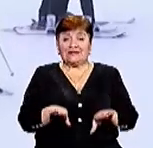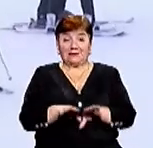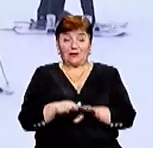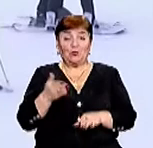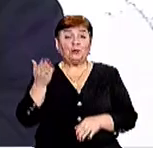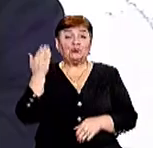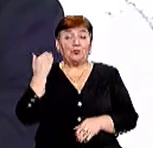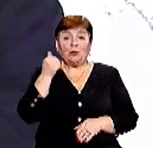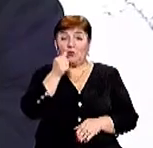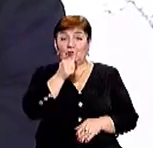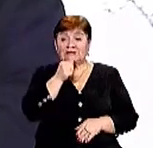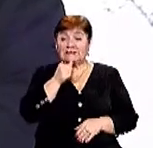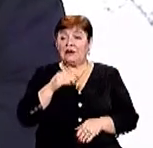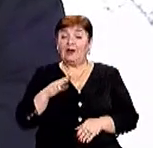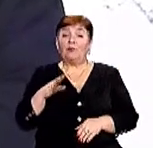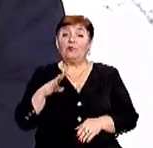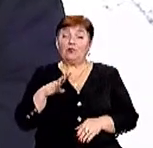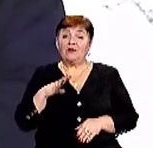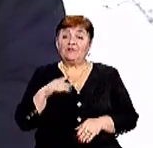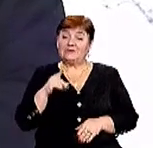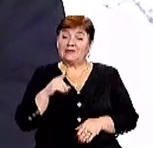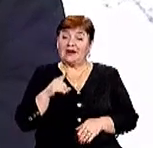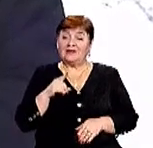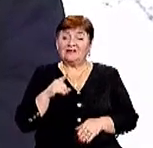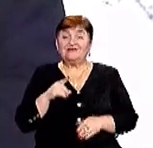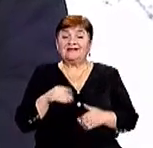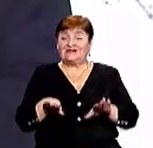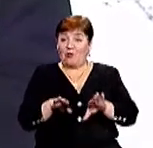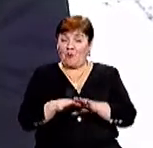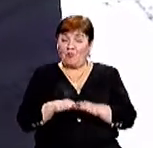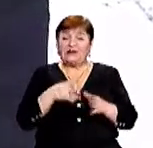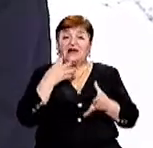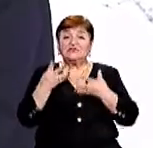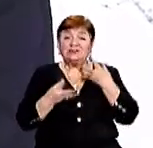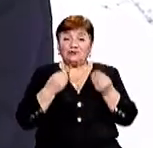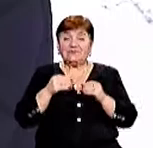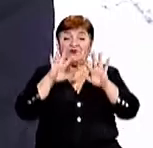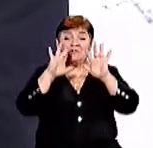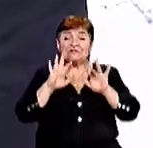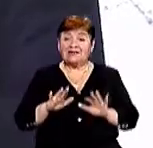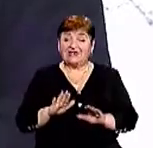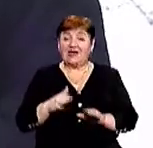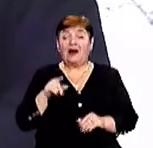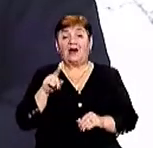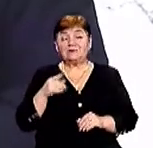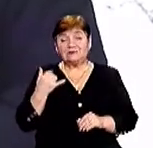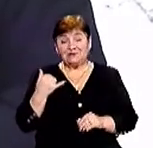тому році перший раз на лижі стали. От, а нам було на штучному важче. От, а сьогодні час спробували,